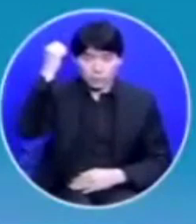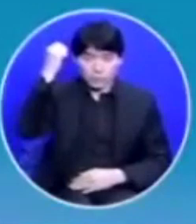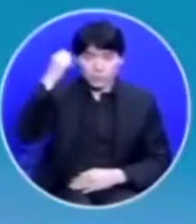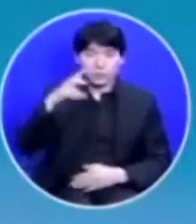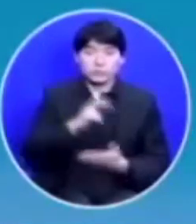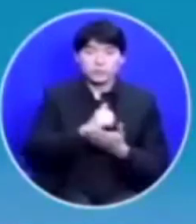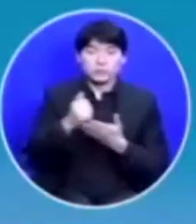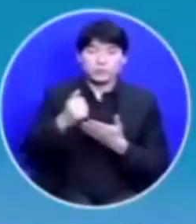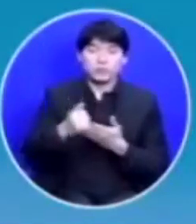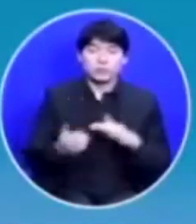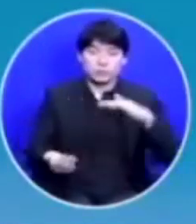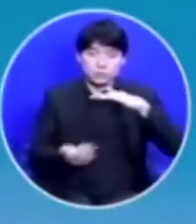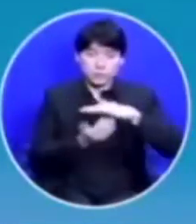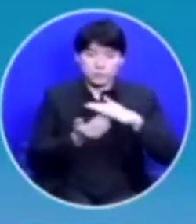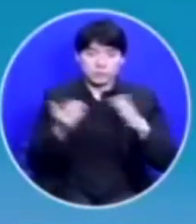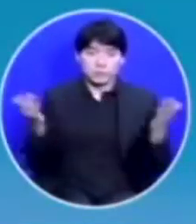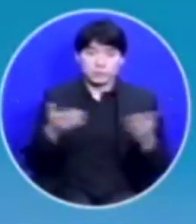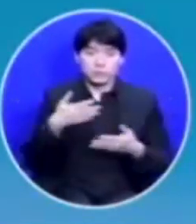했다는